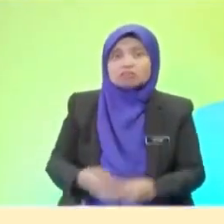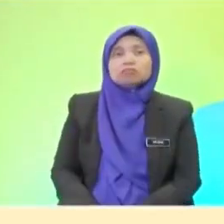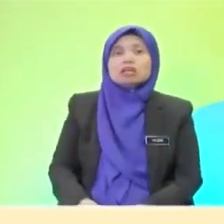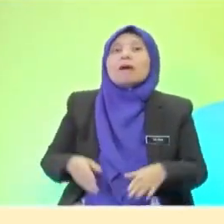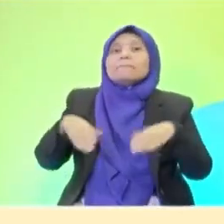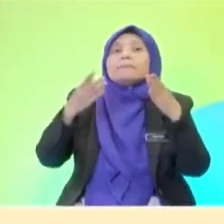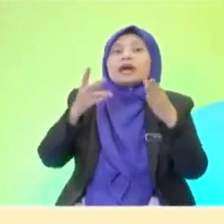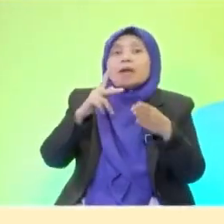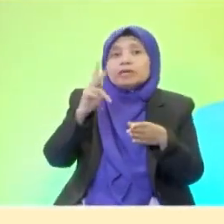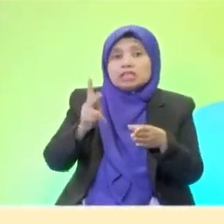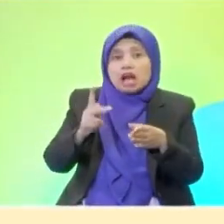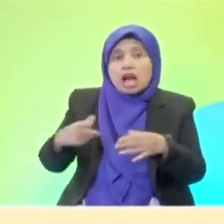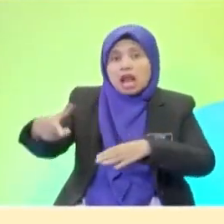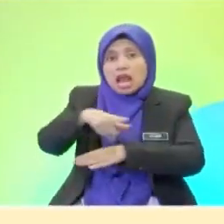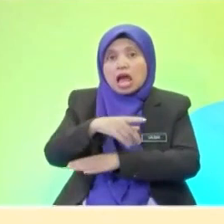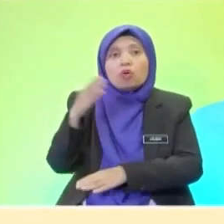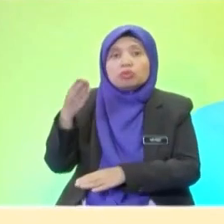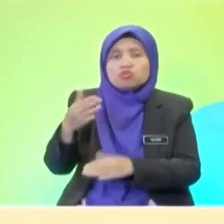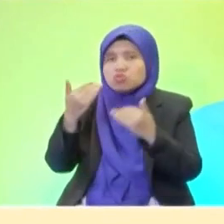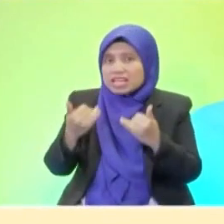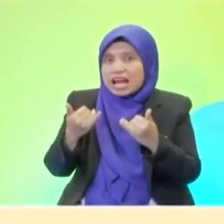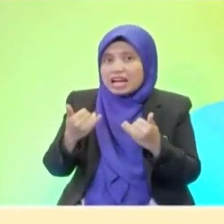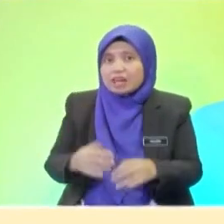Bagaimanakah keadaan Laut Biru